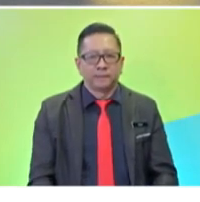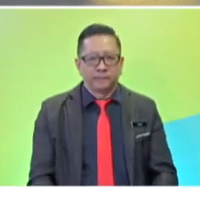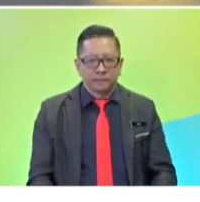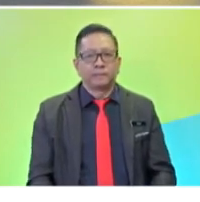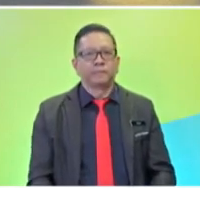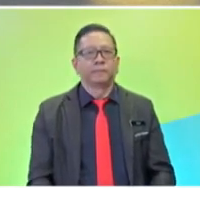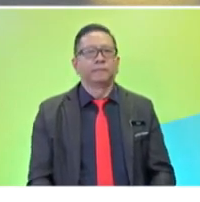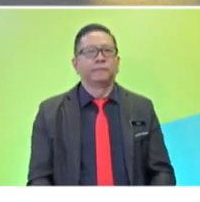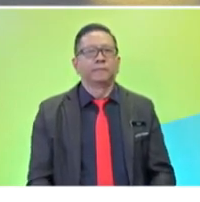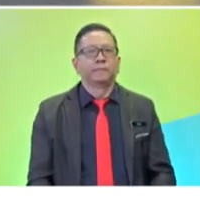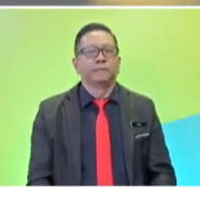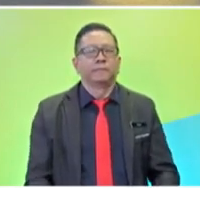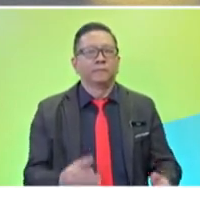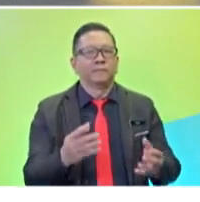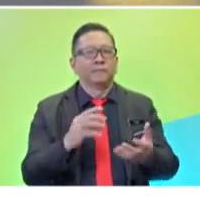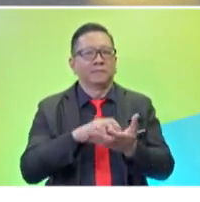ya baca baca